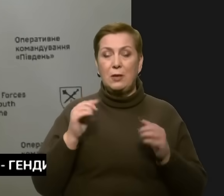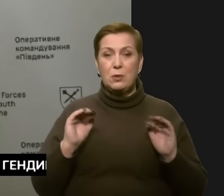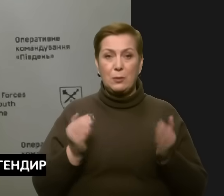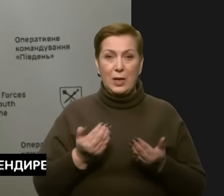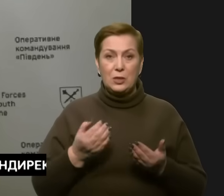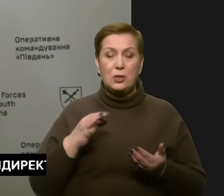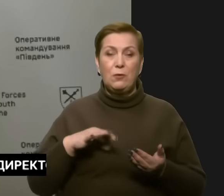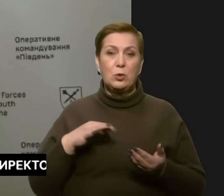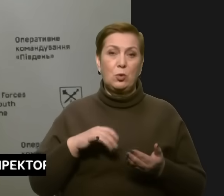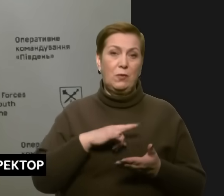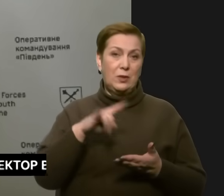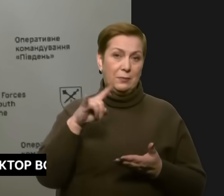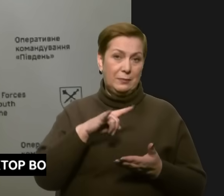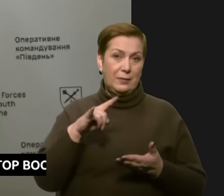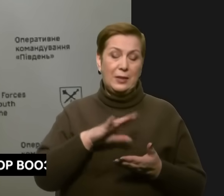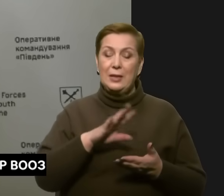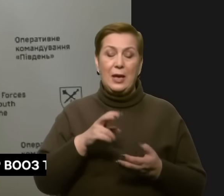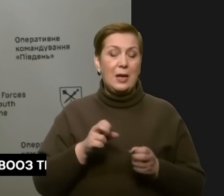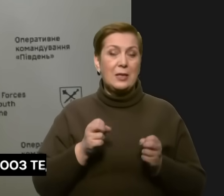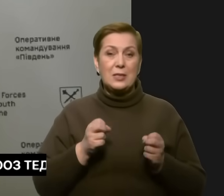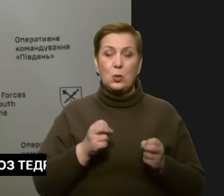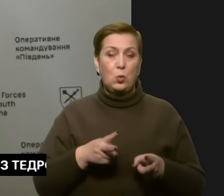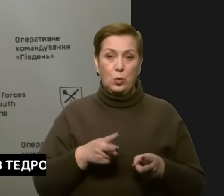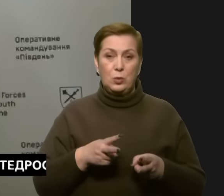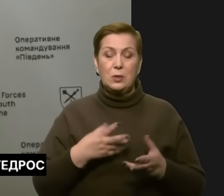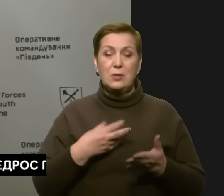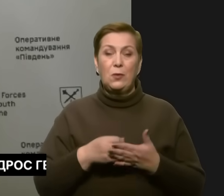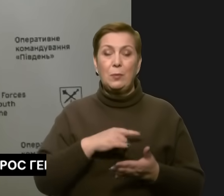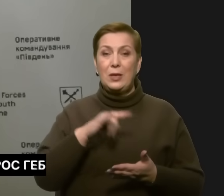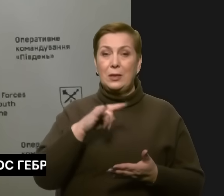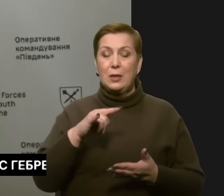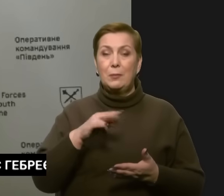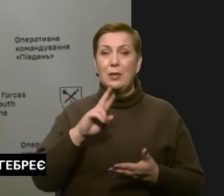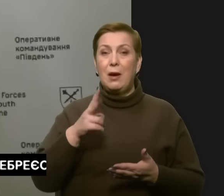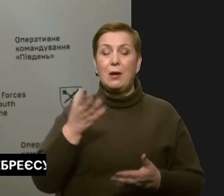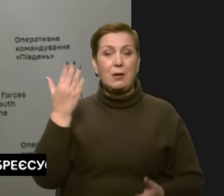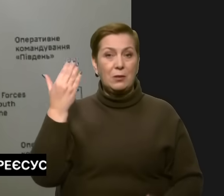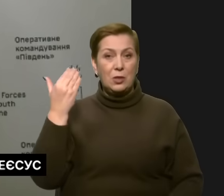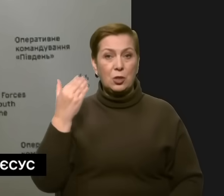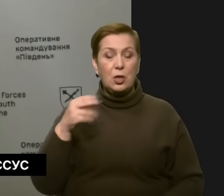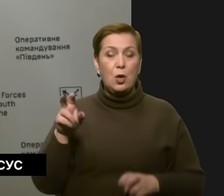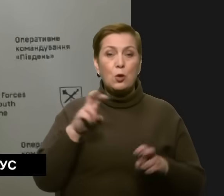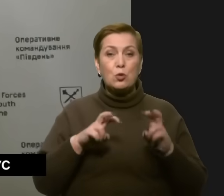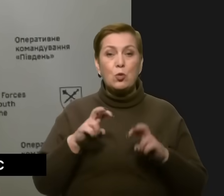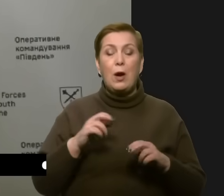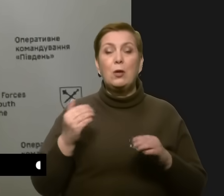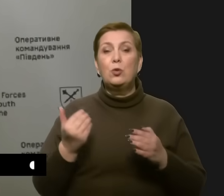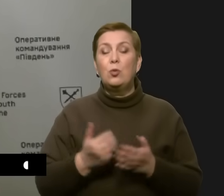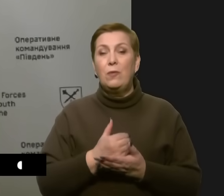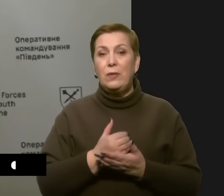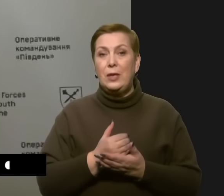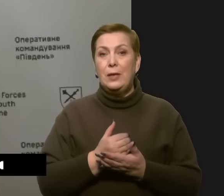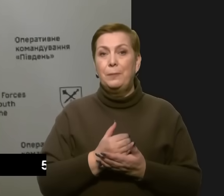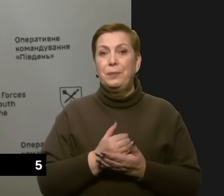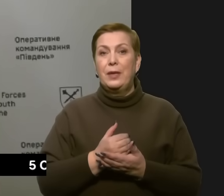авіації, не ризикують своїми літаками вже так активно, як це робили раніше, вишукують нові